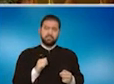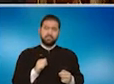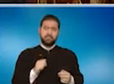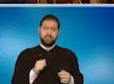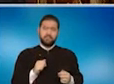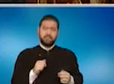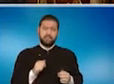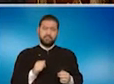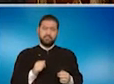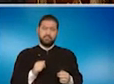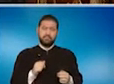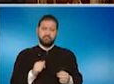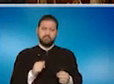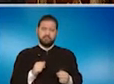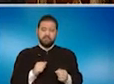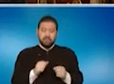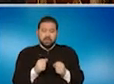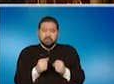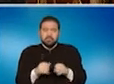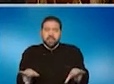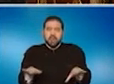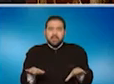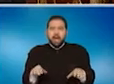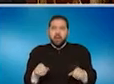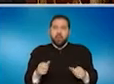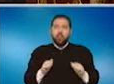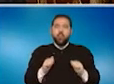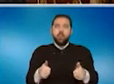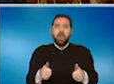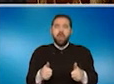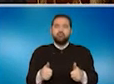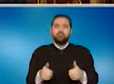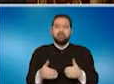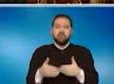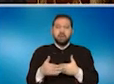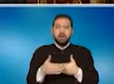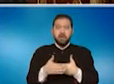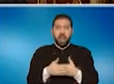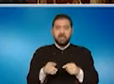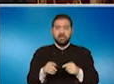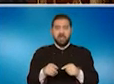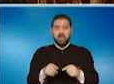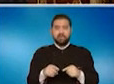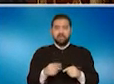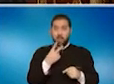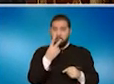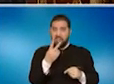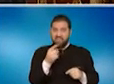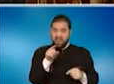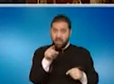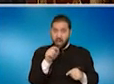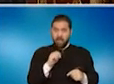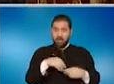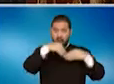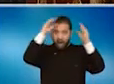își pierdeau și curajul și elanul în fața atitudinii ei, în fața privirii